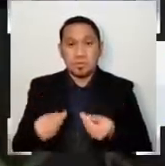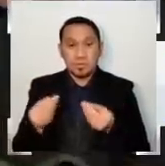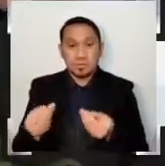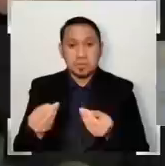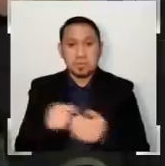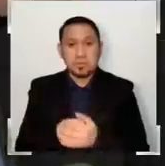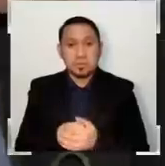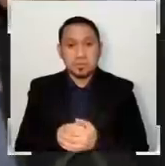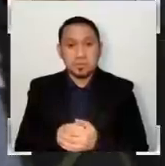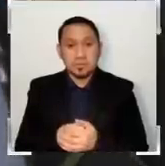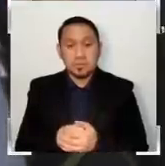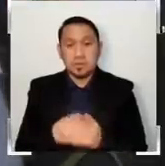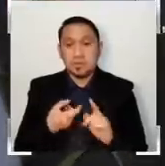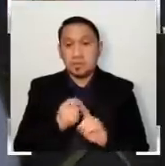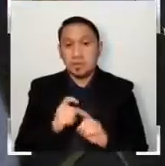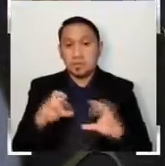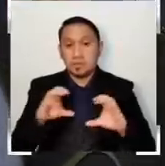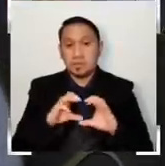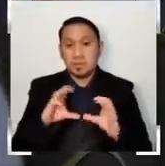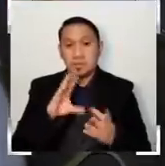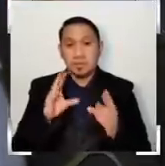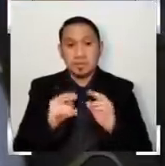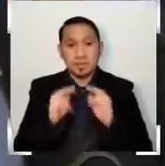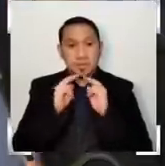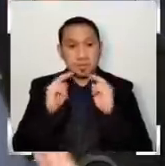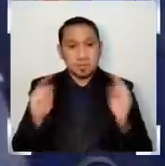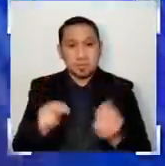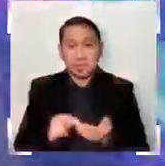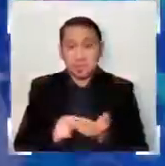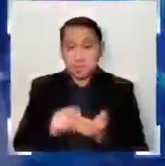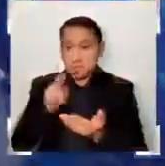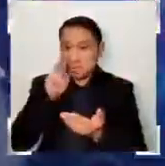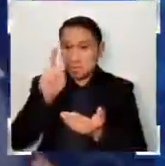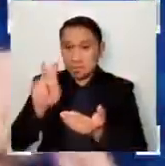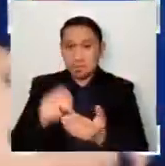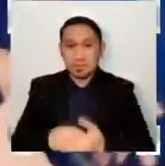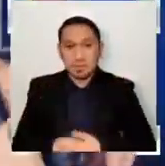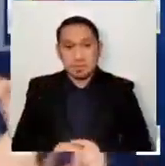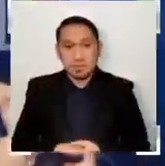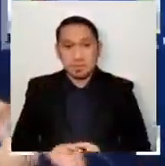Para sa GMA Integrated News, Rafi Tima ang inyong saksi.